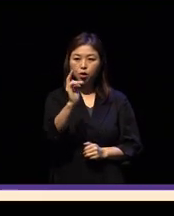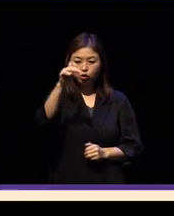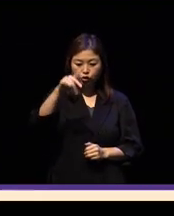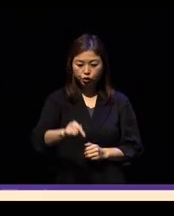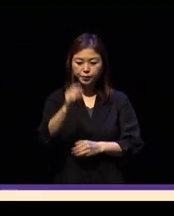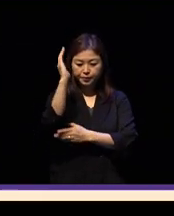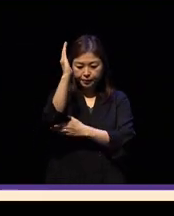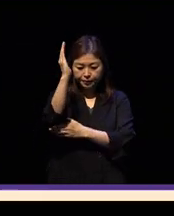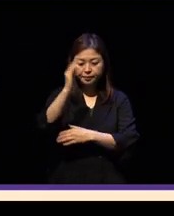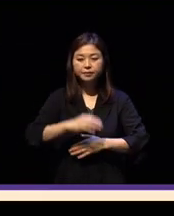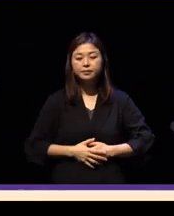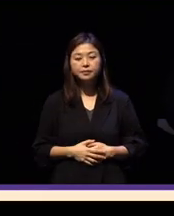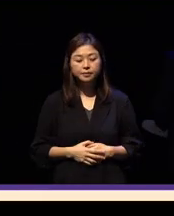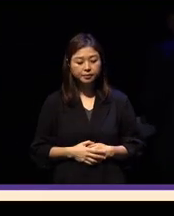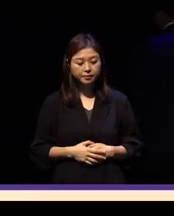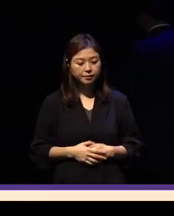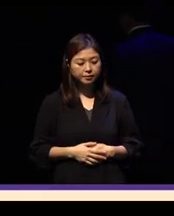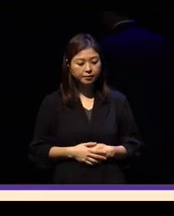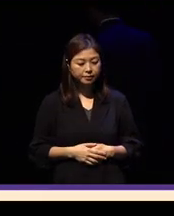공연예술 부장 강병주입니다.